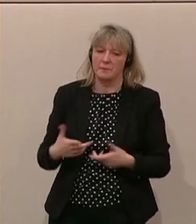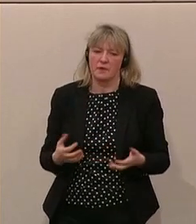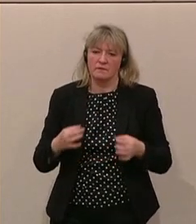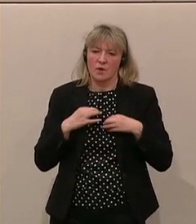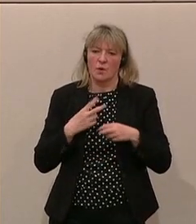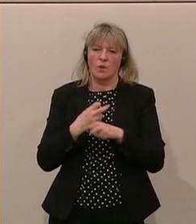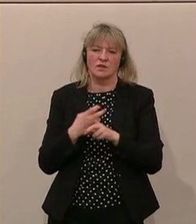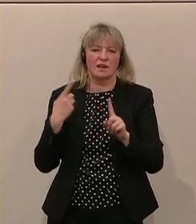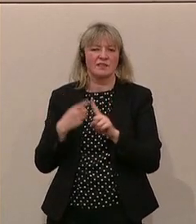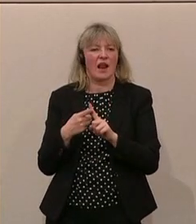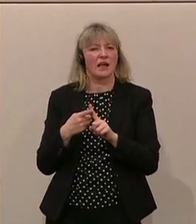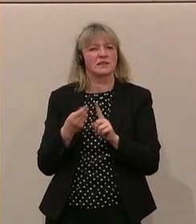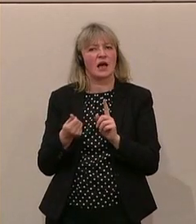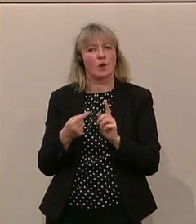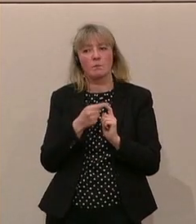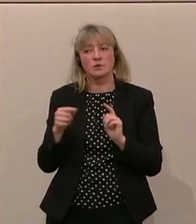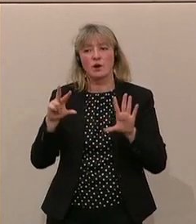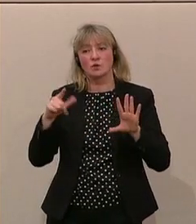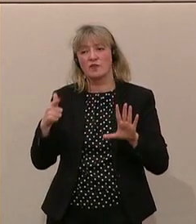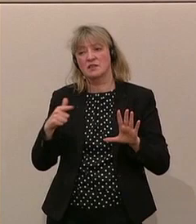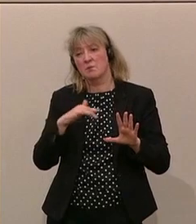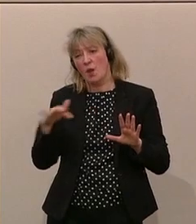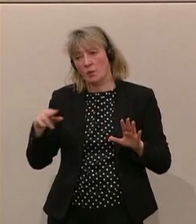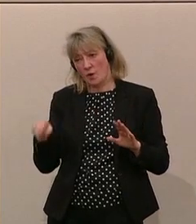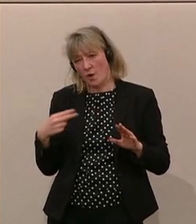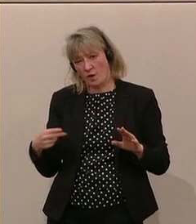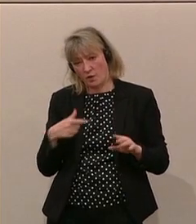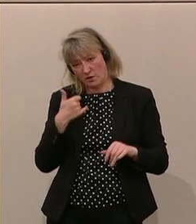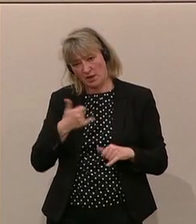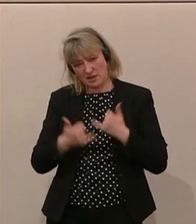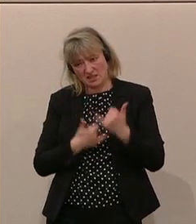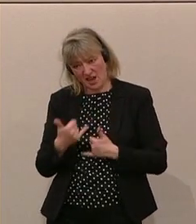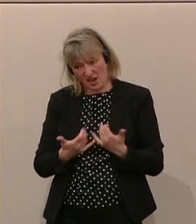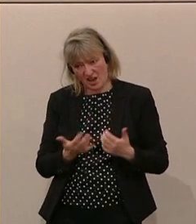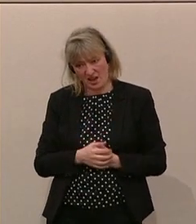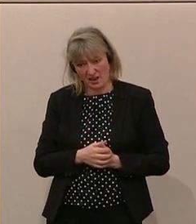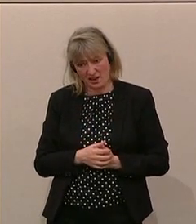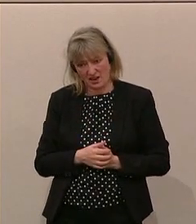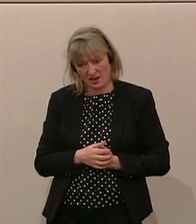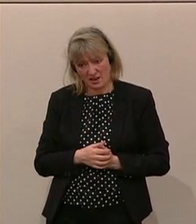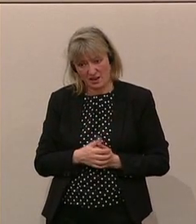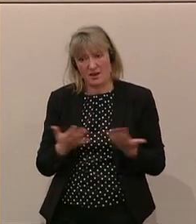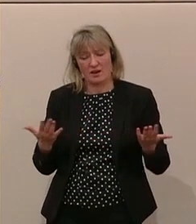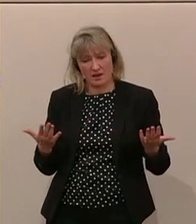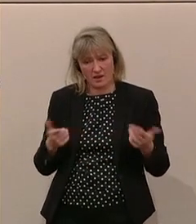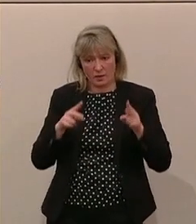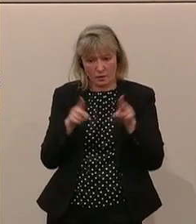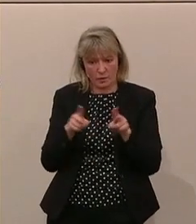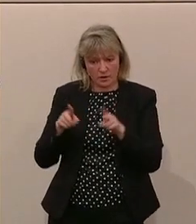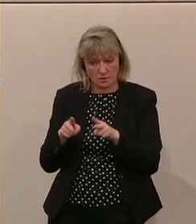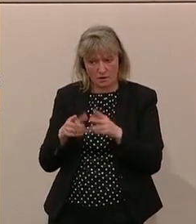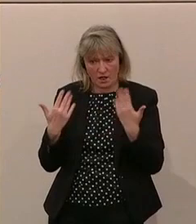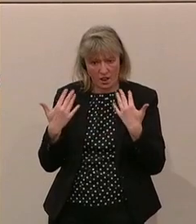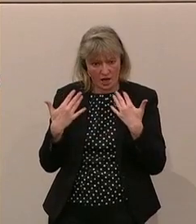den Direktzahlungen ein Minus von 28 Millionen Euro pro Jahr bedeuten. Und die Kürzungen in